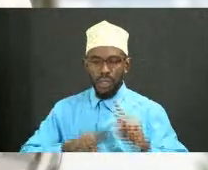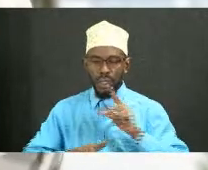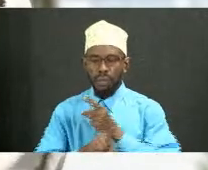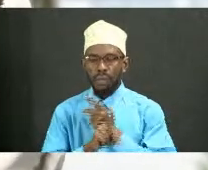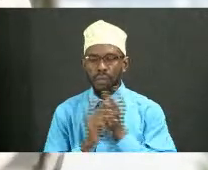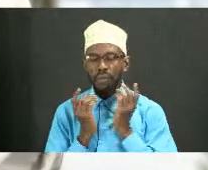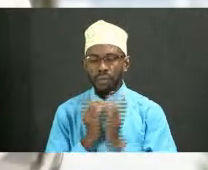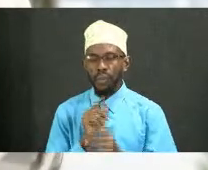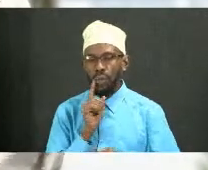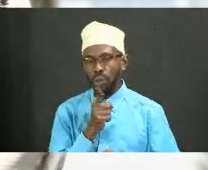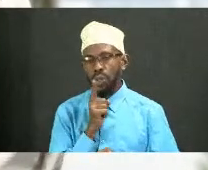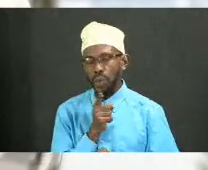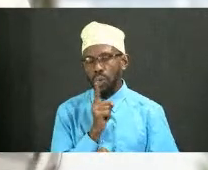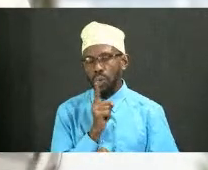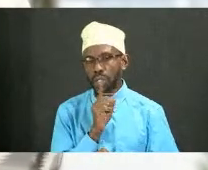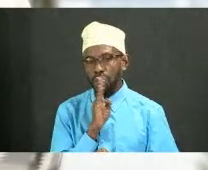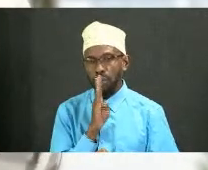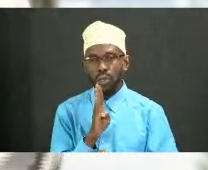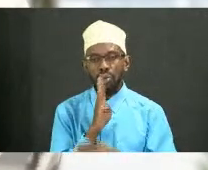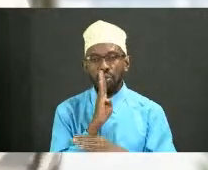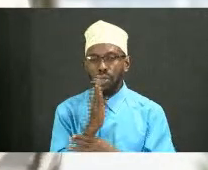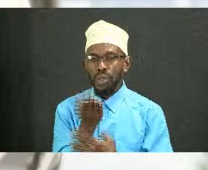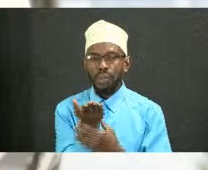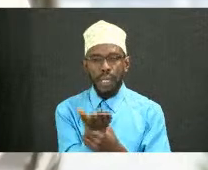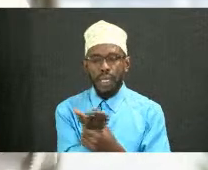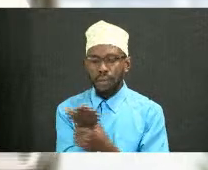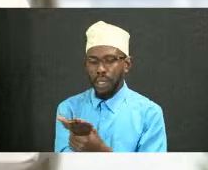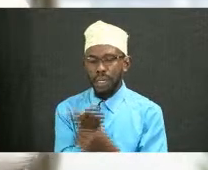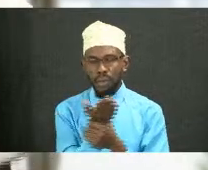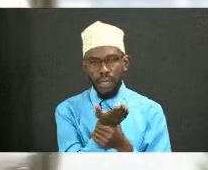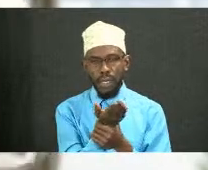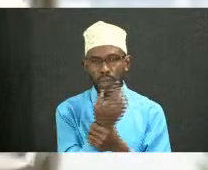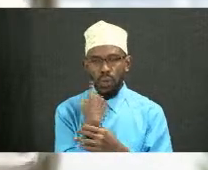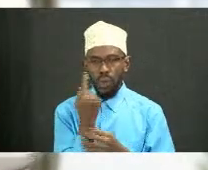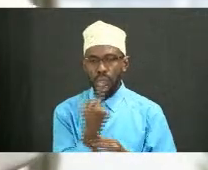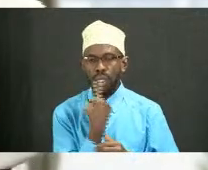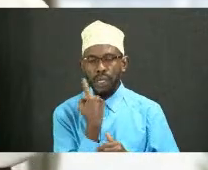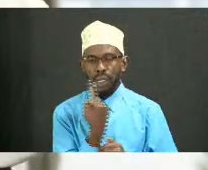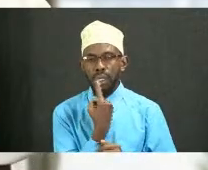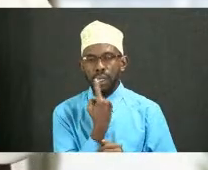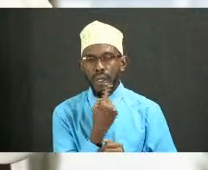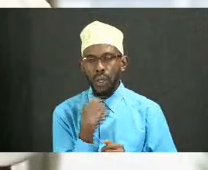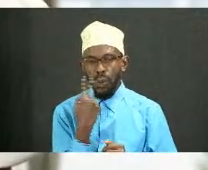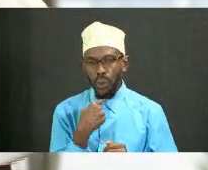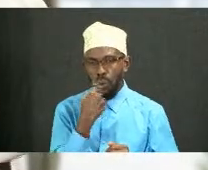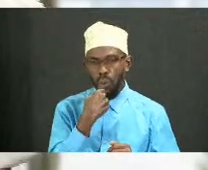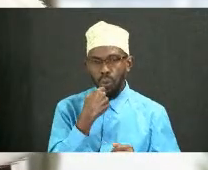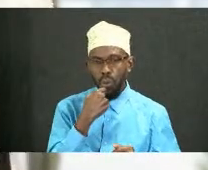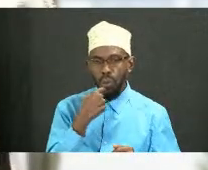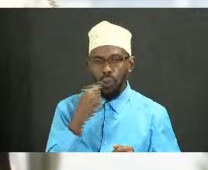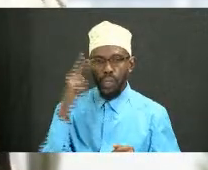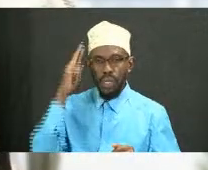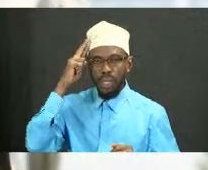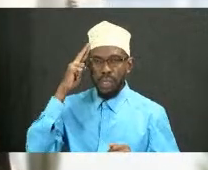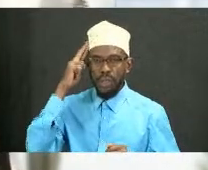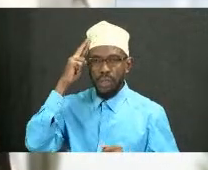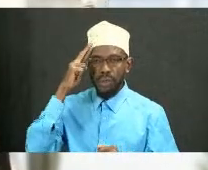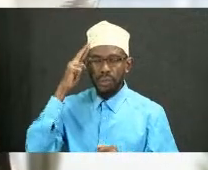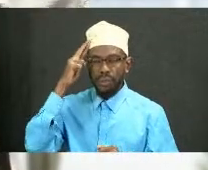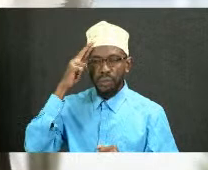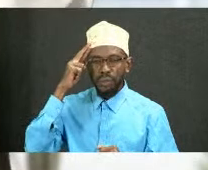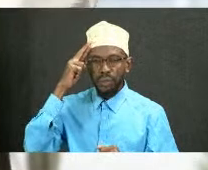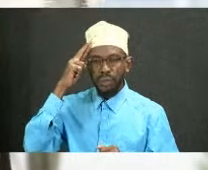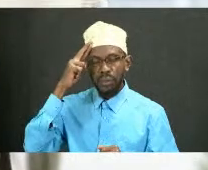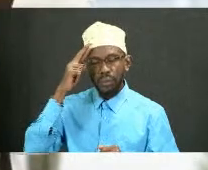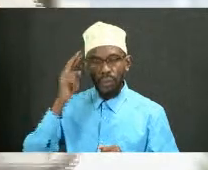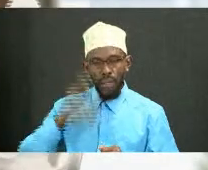anha, anakemea mikopo ama kuomba omba, isipokuwa anasema yule ambaye anakopa kwa dharura na